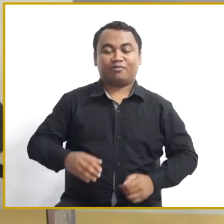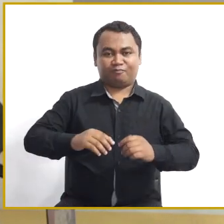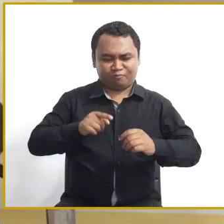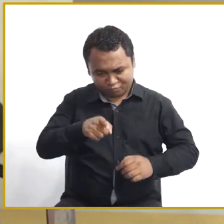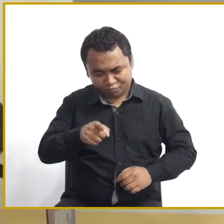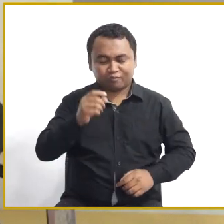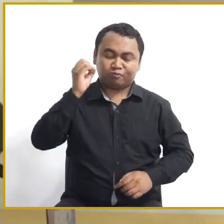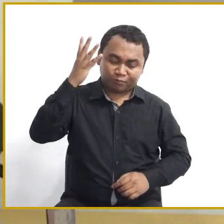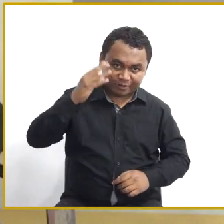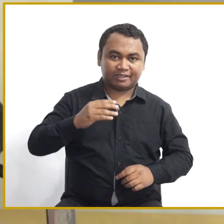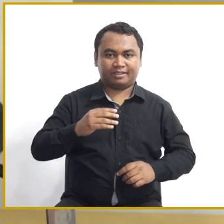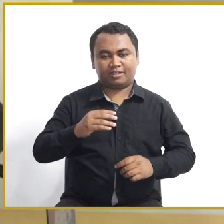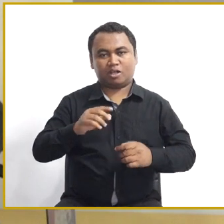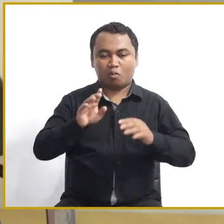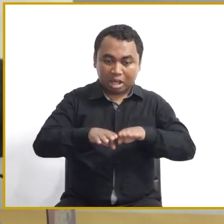anao weekend.